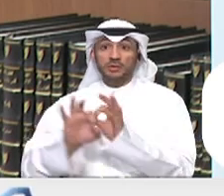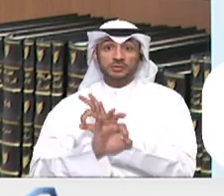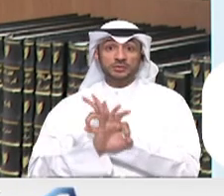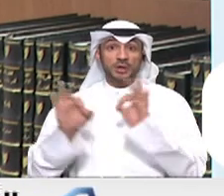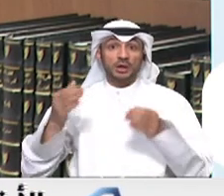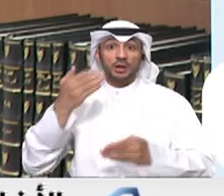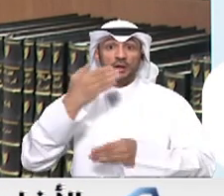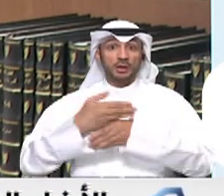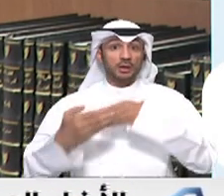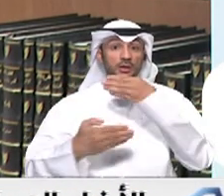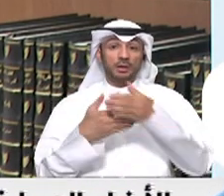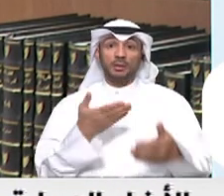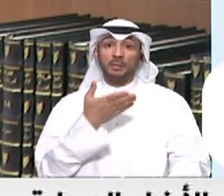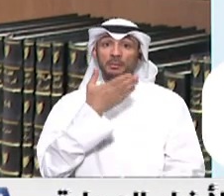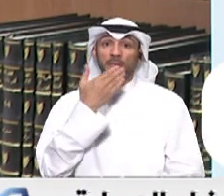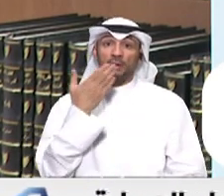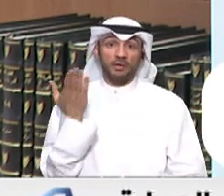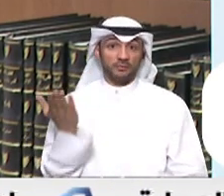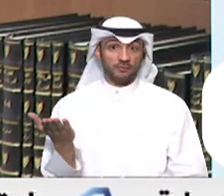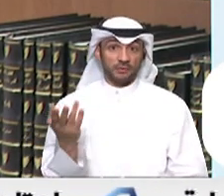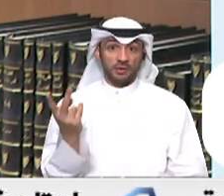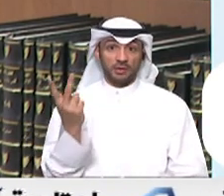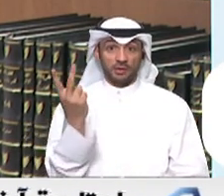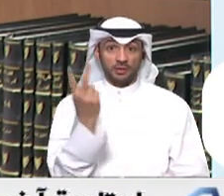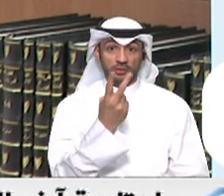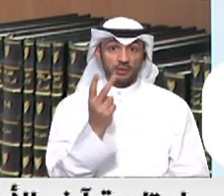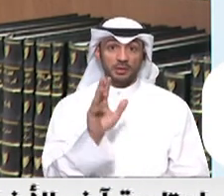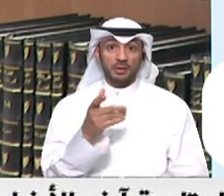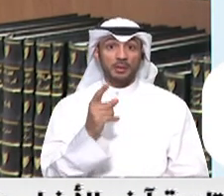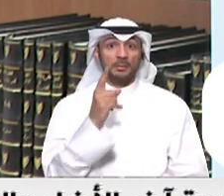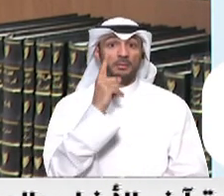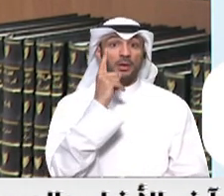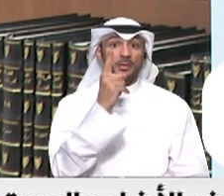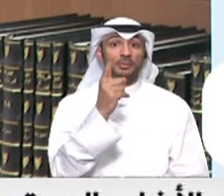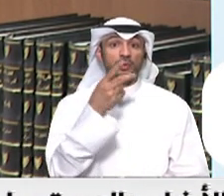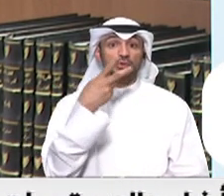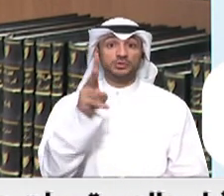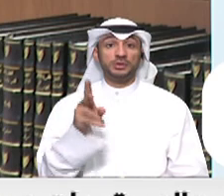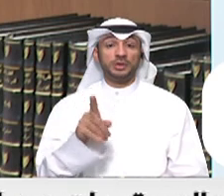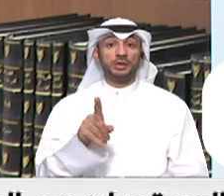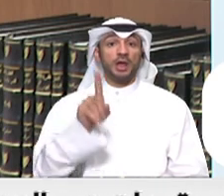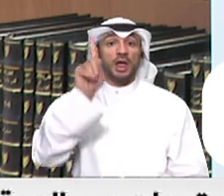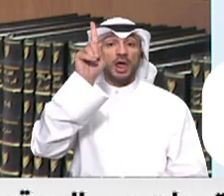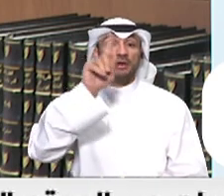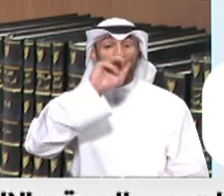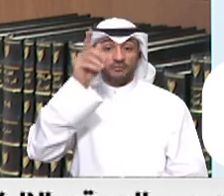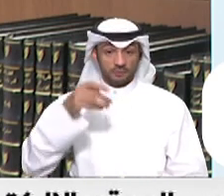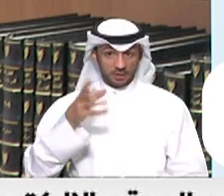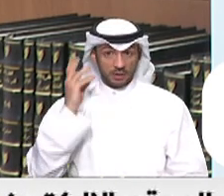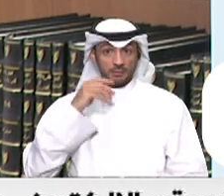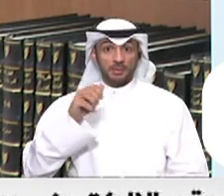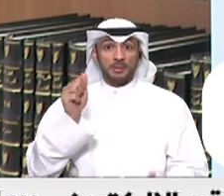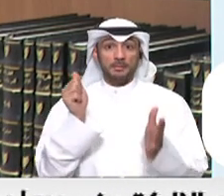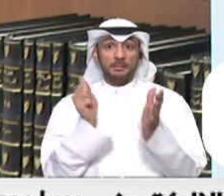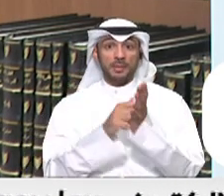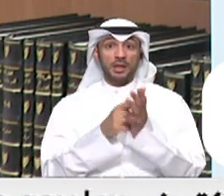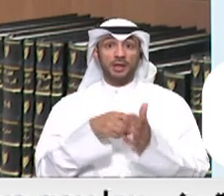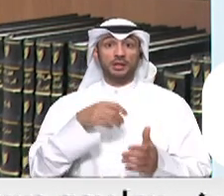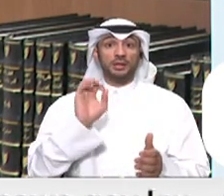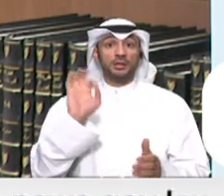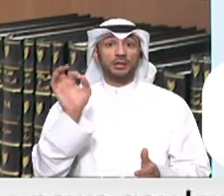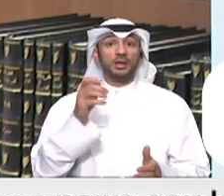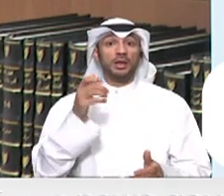للبناء والسكن مقابل 120 ال طلب اسكاني اضافه الى